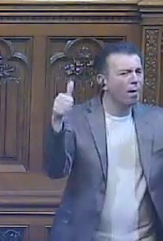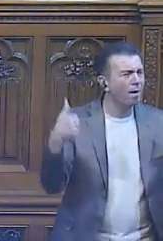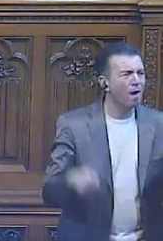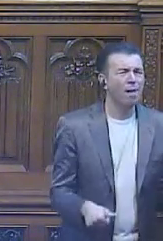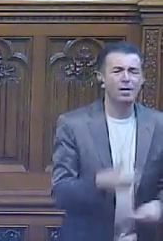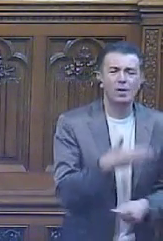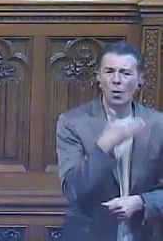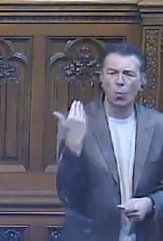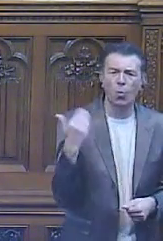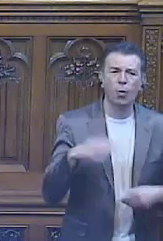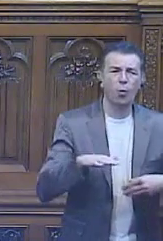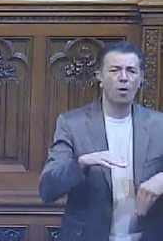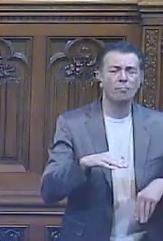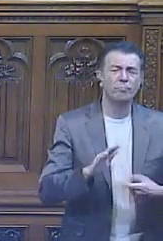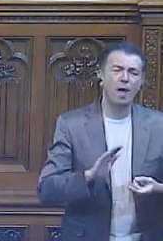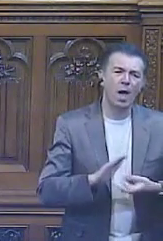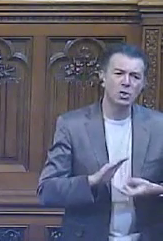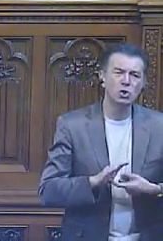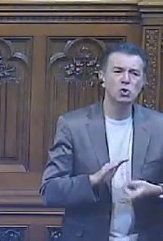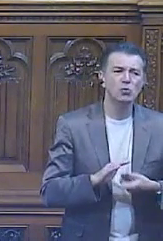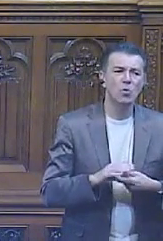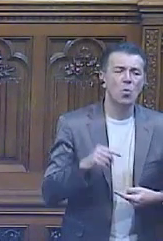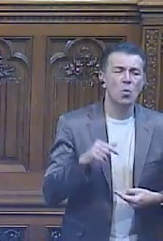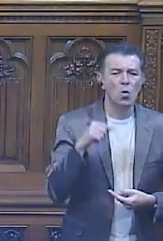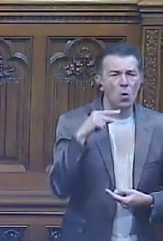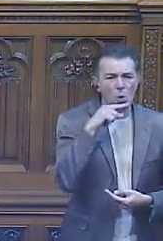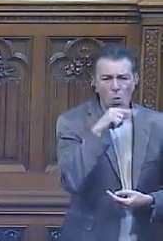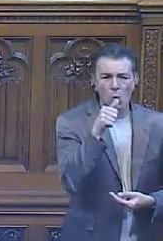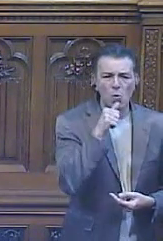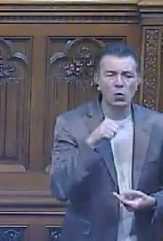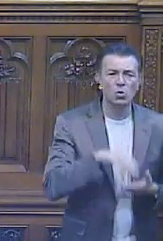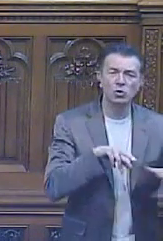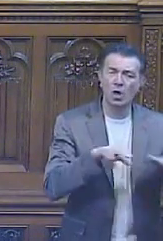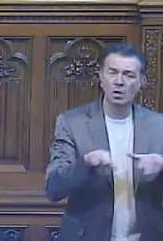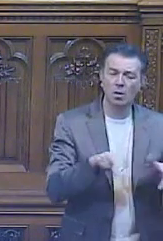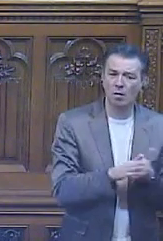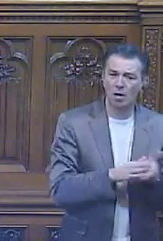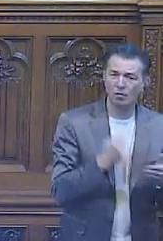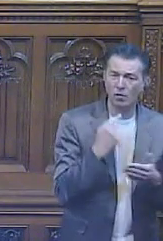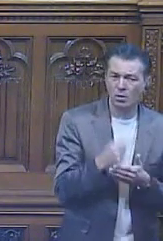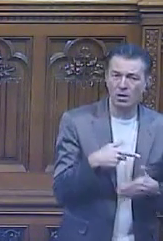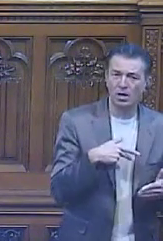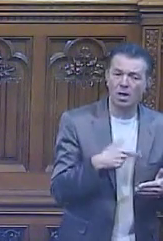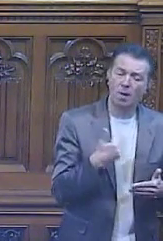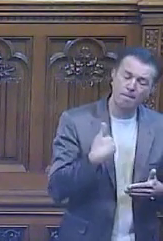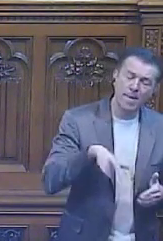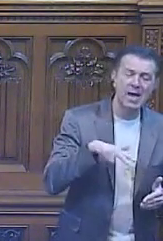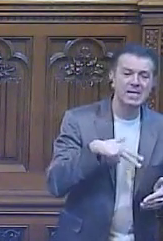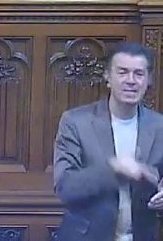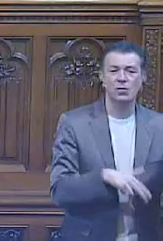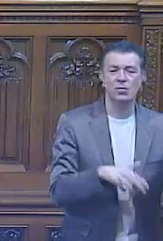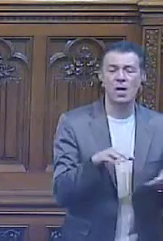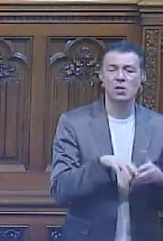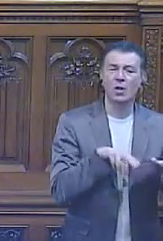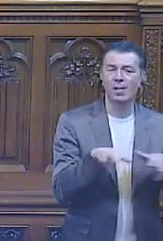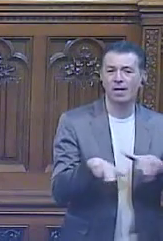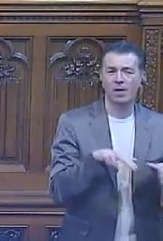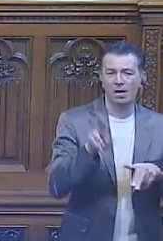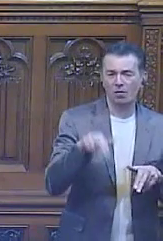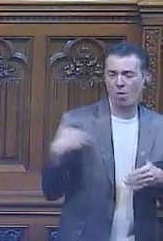auch gar nicht von dem Anspruch, den die rot-grüne Stadtregierung eingangs an sich gestellt hat, die sozialste Stadtregierung in